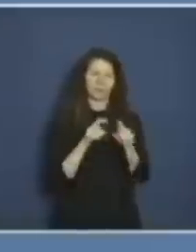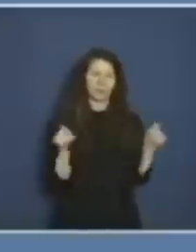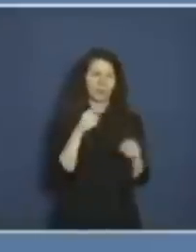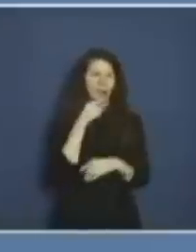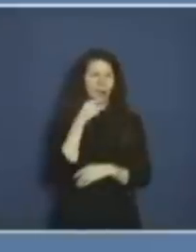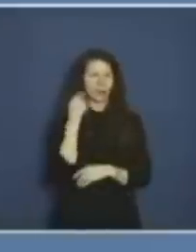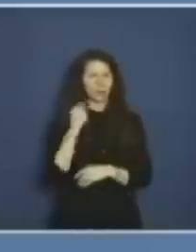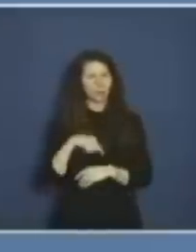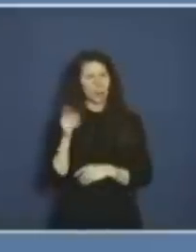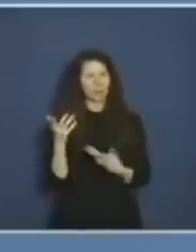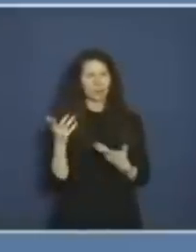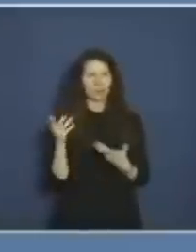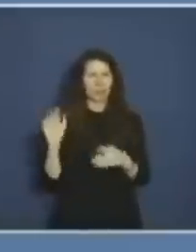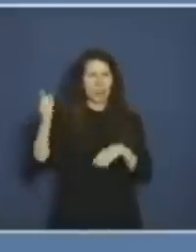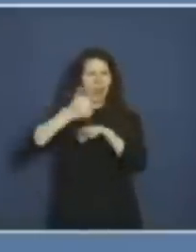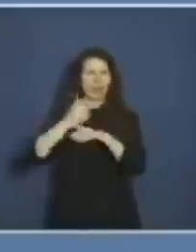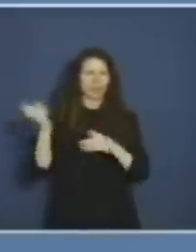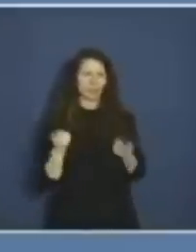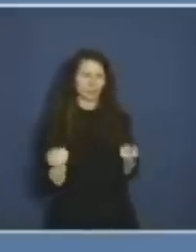Veranstaltungsleitung